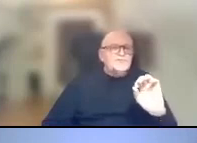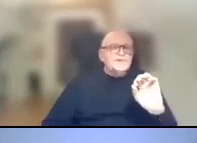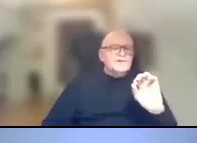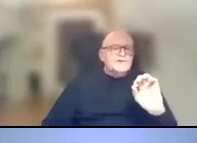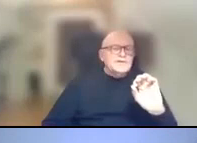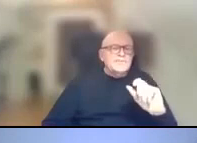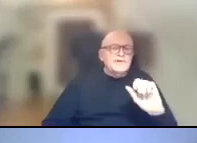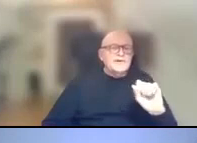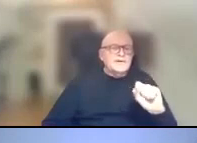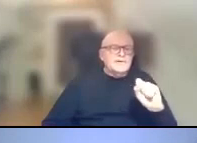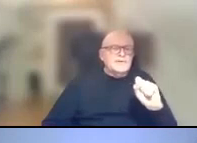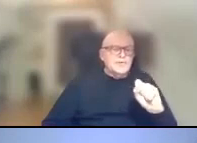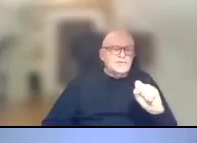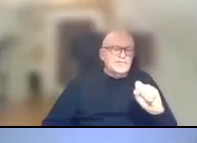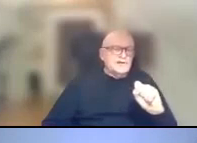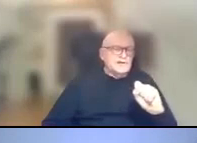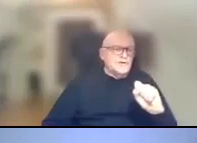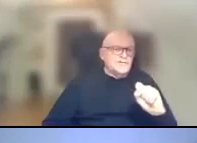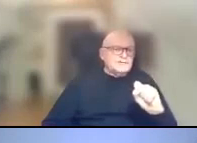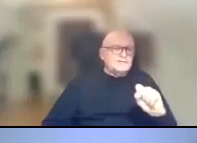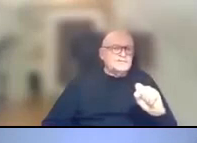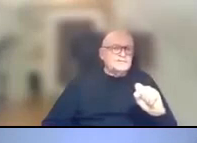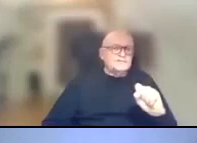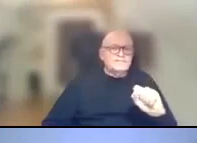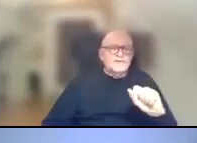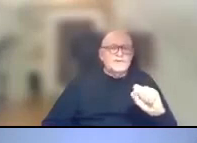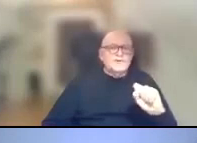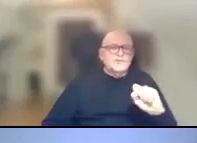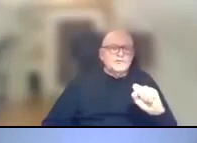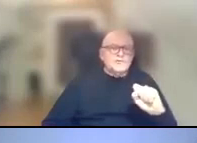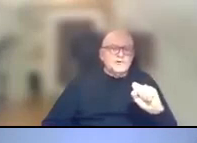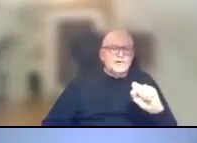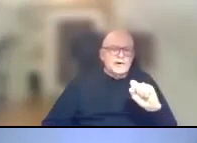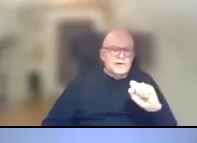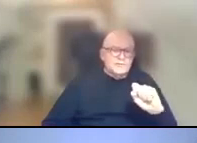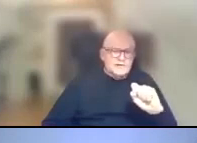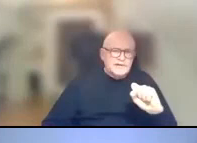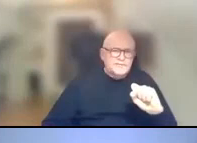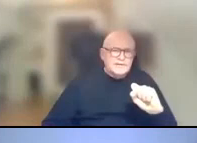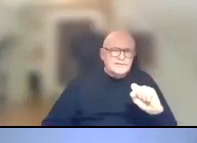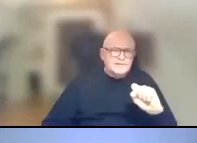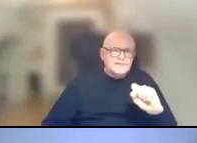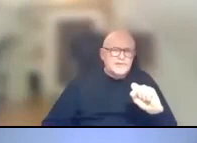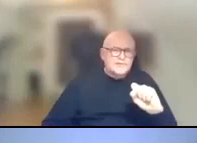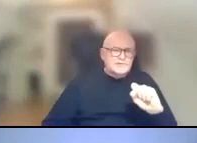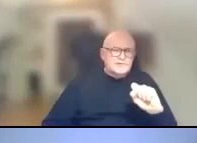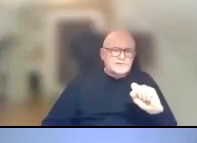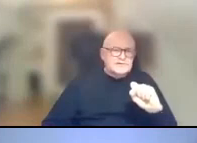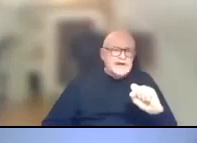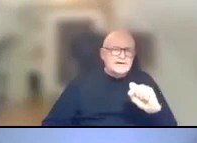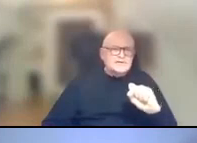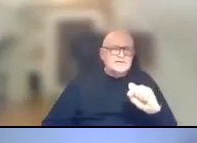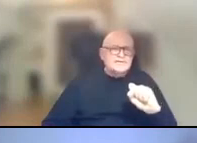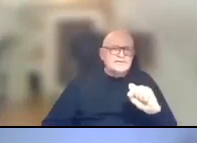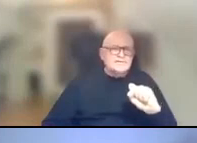tötete, indem er Notfälle provozierte durch Medikamente und